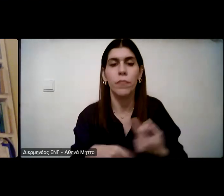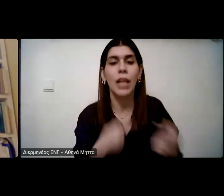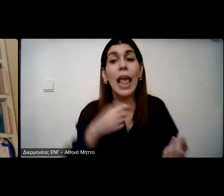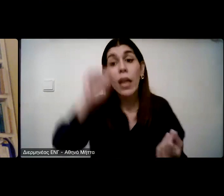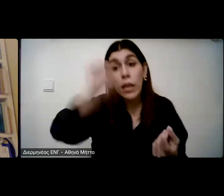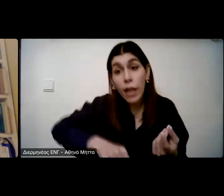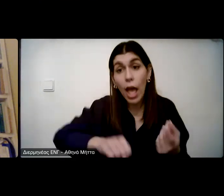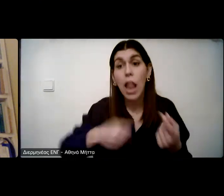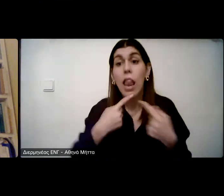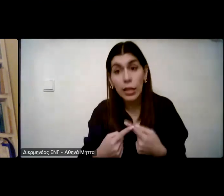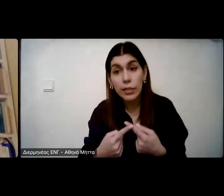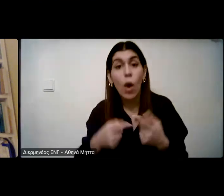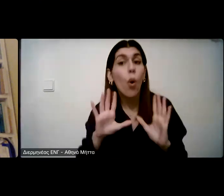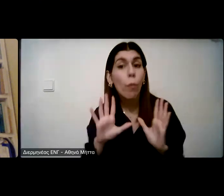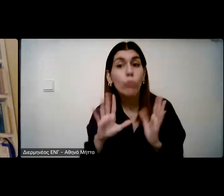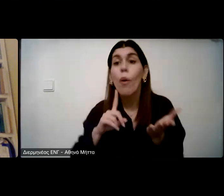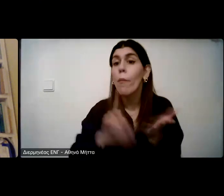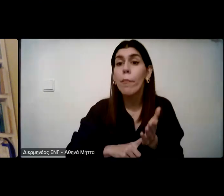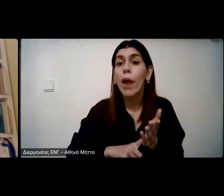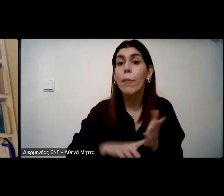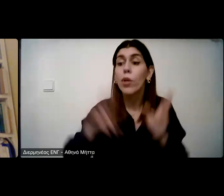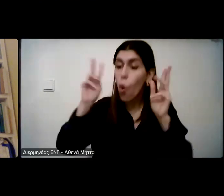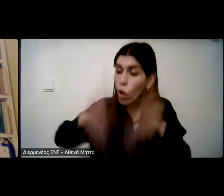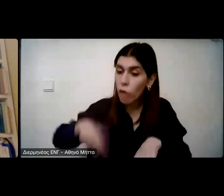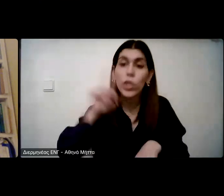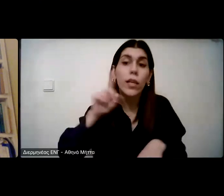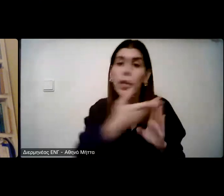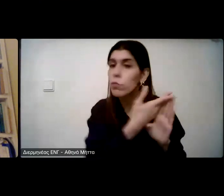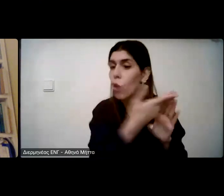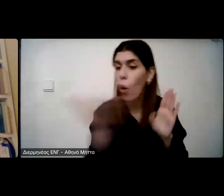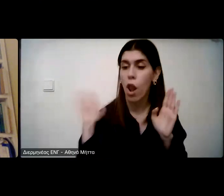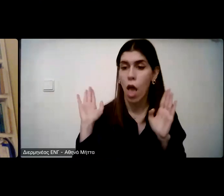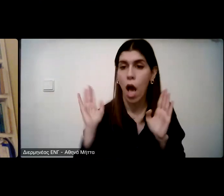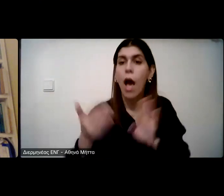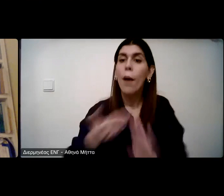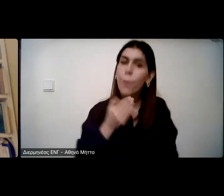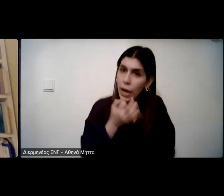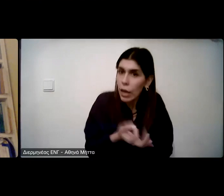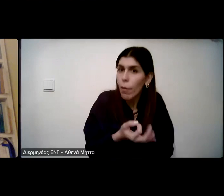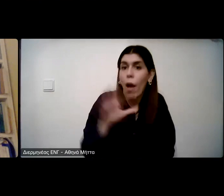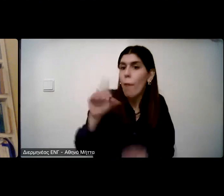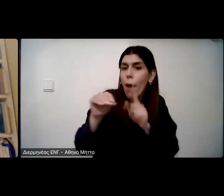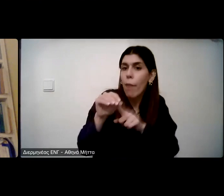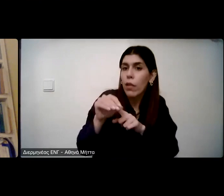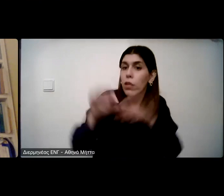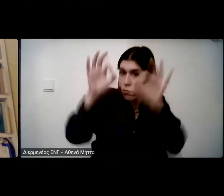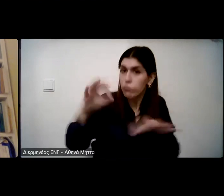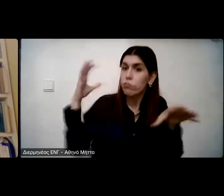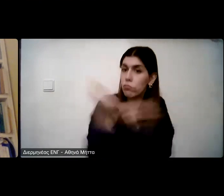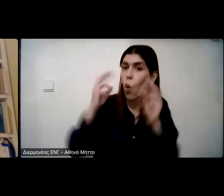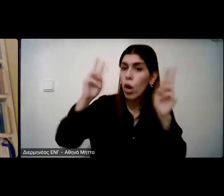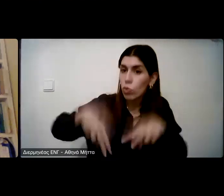ορατότητα. Προηγουμένως ακούστηκε το αντεπιχείρημα ότι με το παπάκι δεν εξασφαλίζεται η ορατότητα και το θεωρώ σωστό αυτό. Άρα